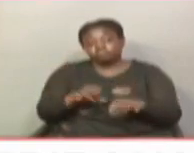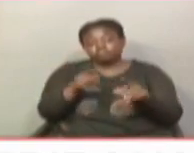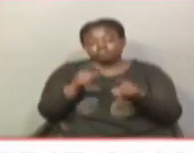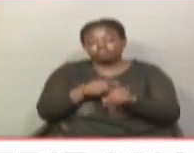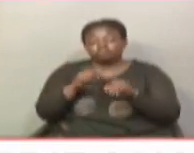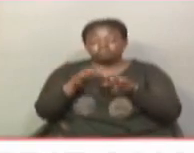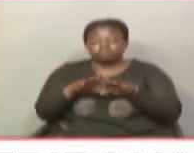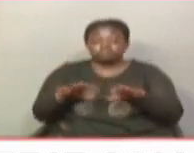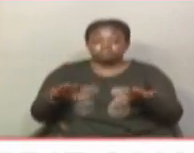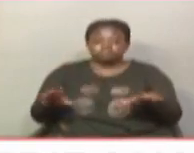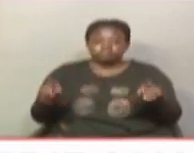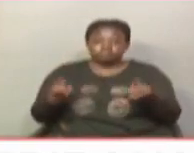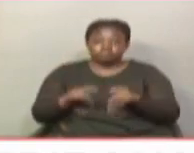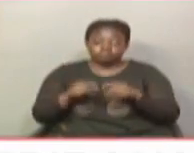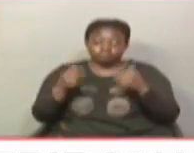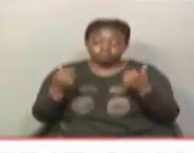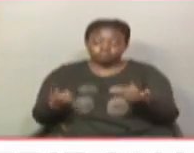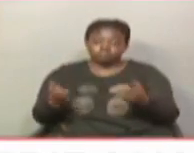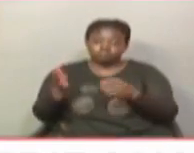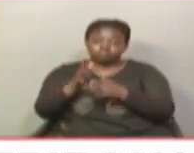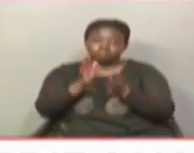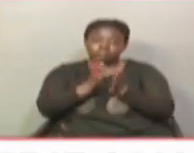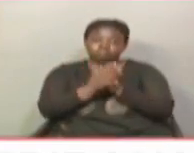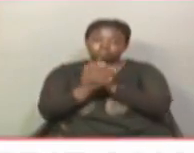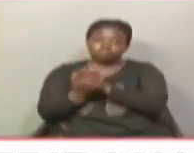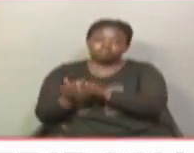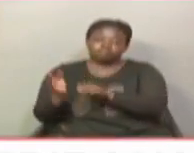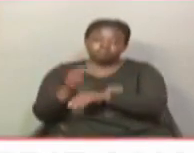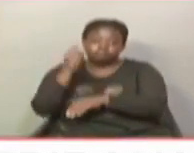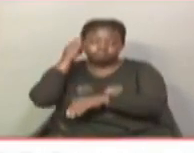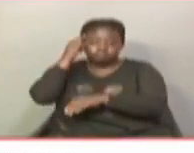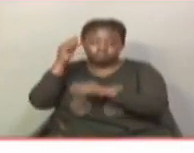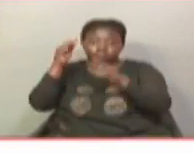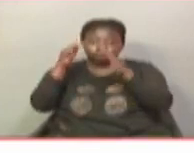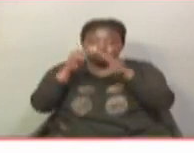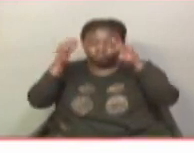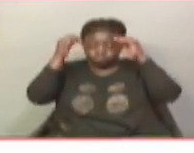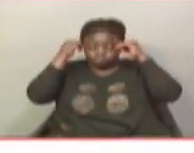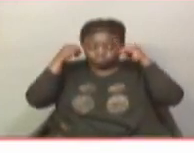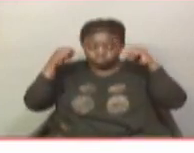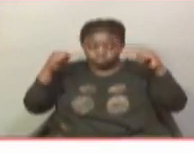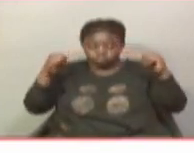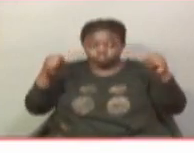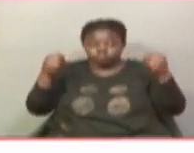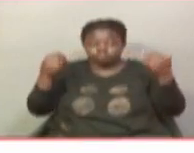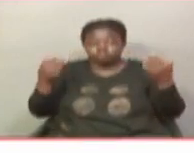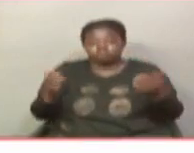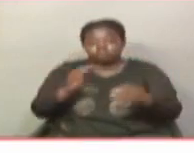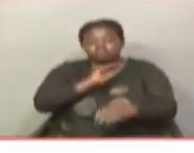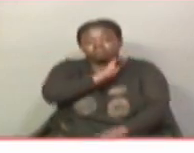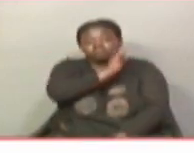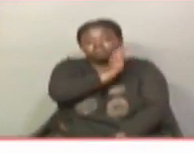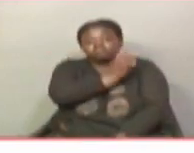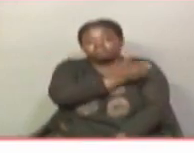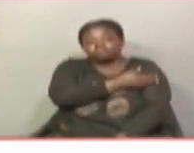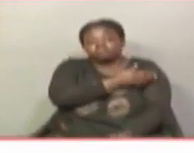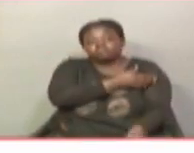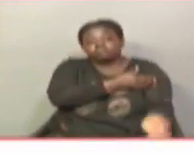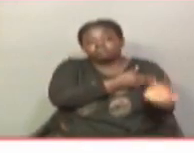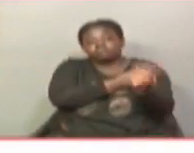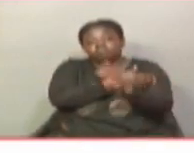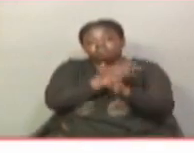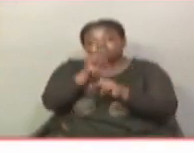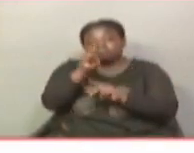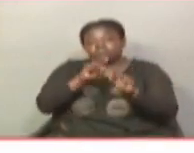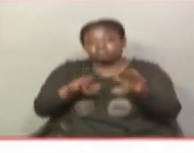ttaka. Ono kati minisita akwasizza akakiiko akalwanyisa enguzi mu maka ag'obwa pulezidenti obuyinza obuzza abantu bano ku